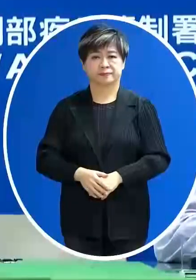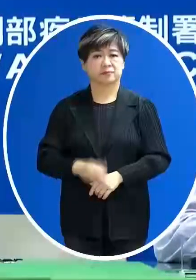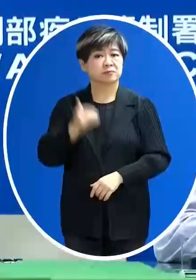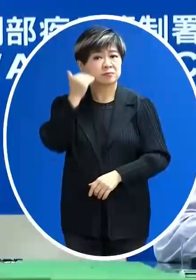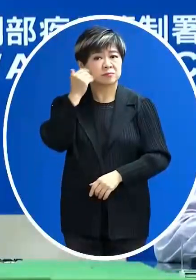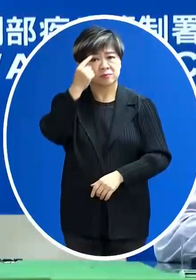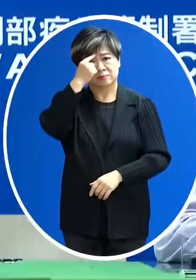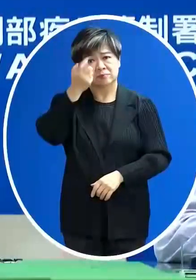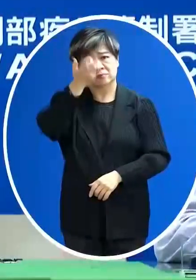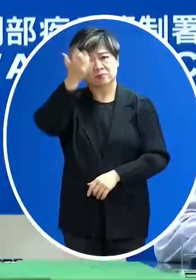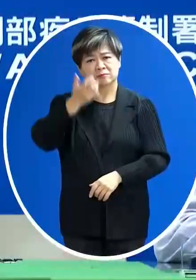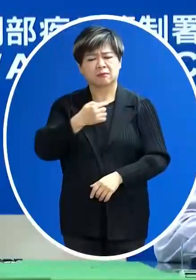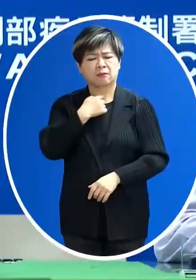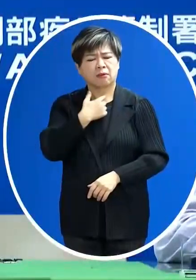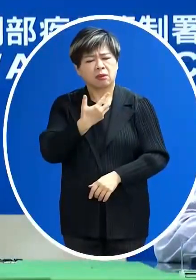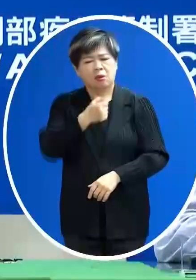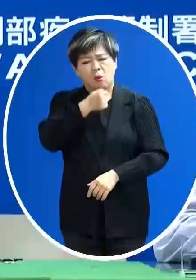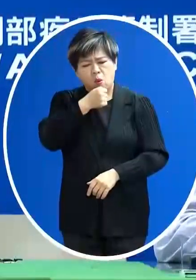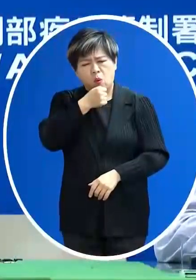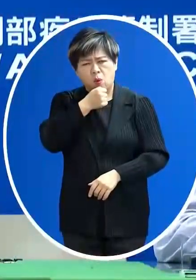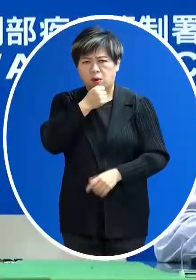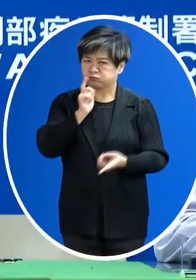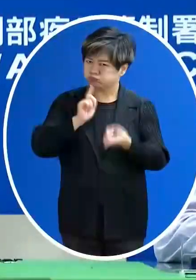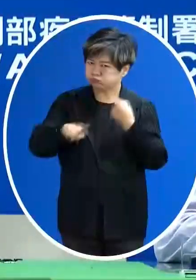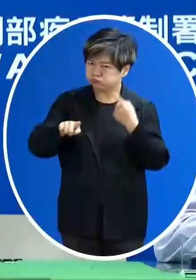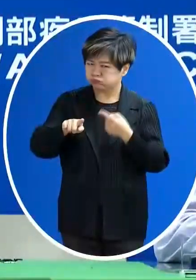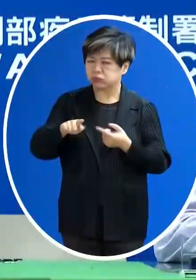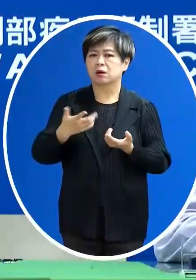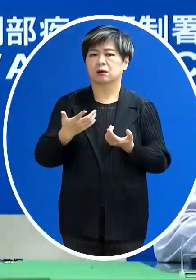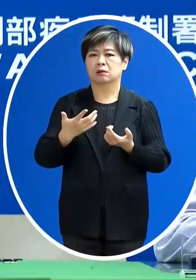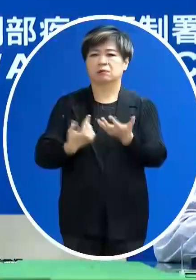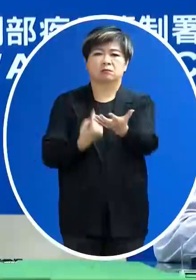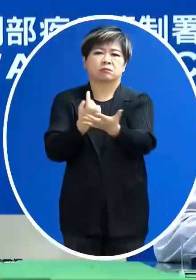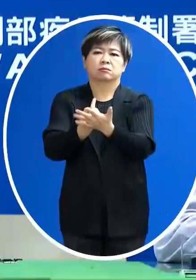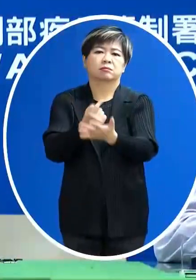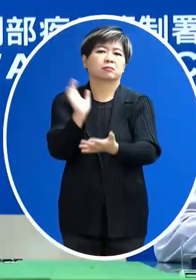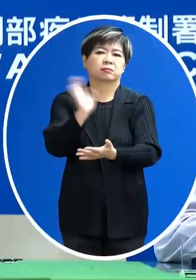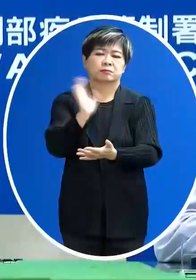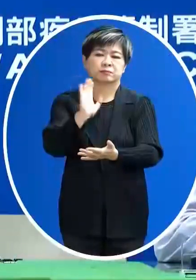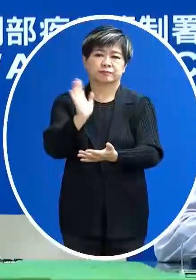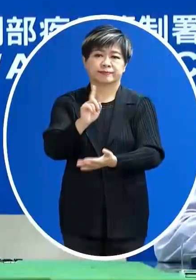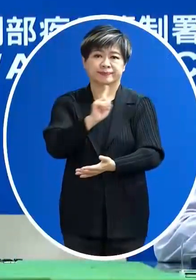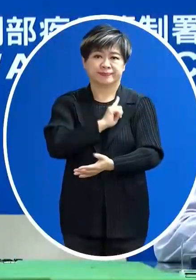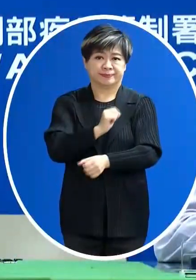烧、呼吸道症状的人不要去参加。那么在自主防疫或自主健康